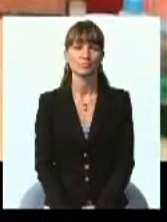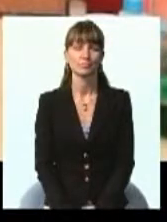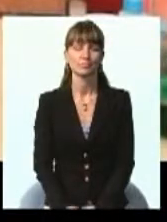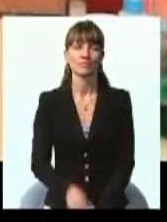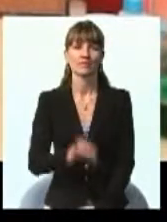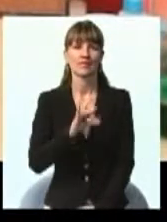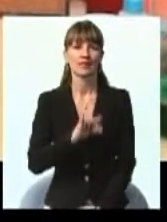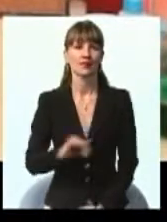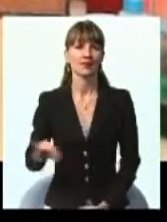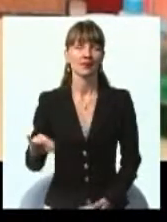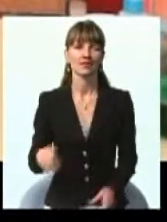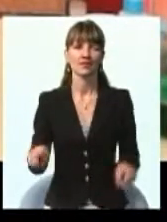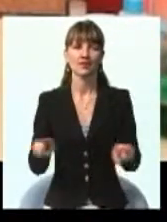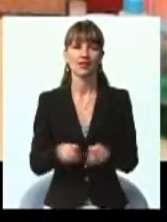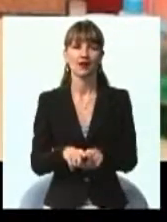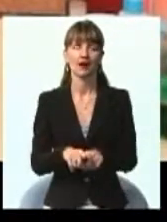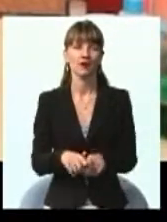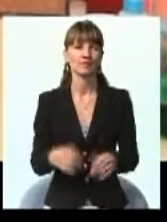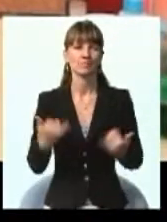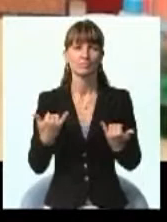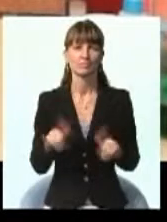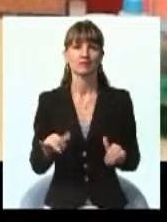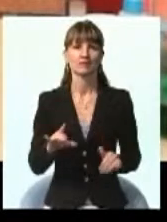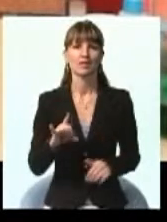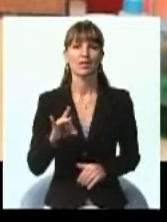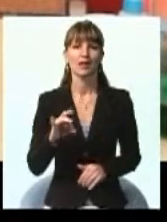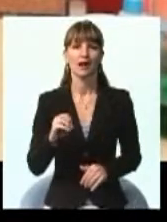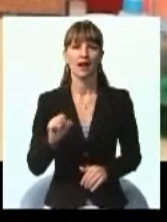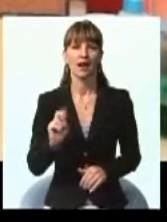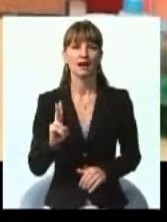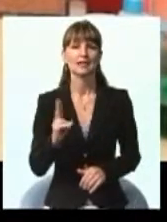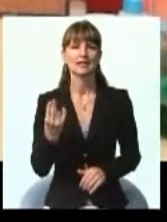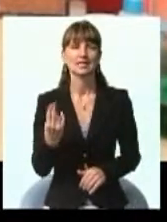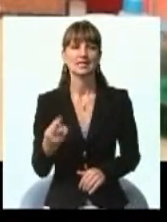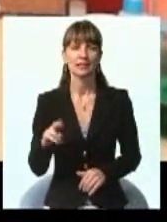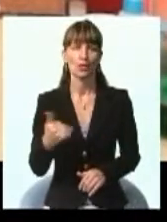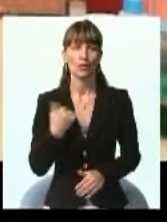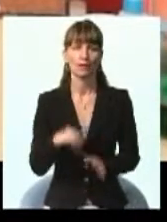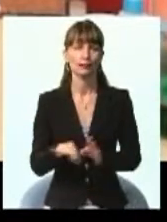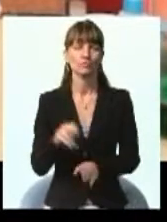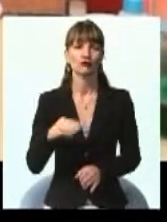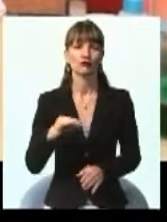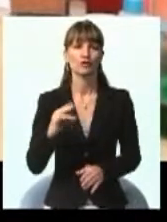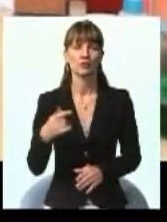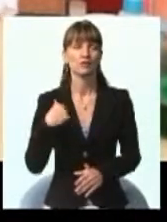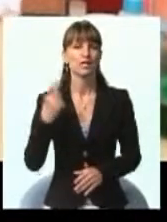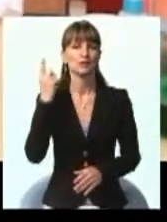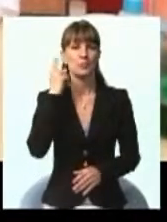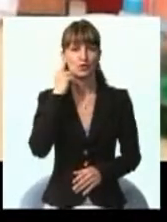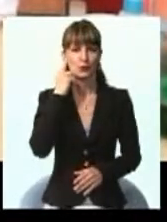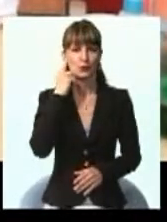І ось така приголомшлива реакція у нас вийшла. Ви бачите, джин нас почув,